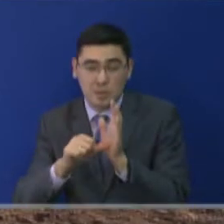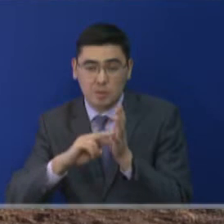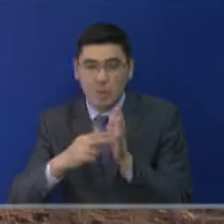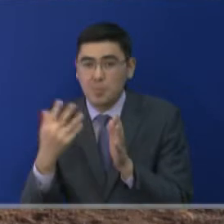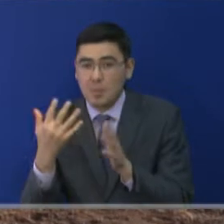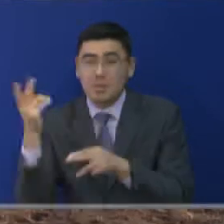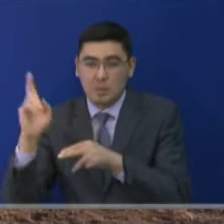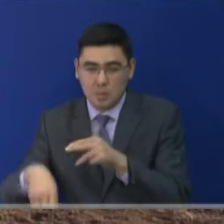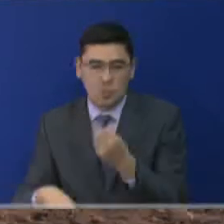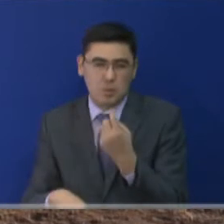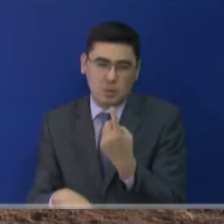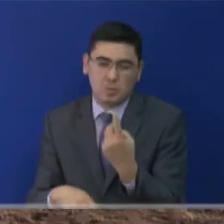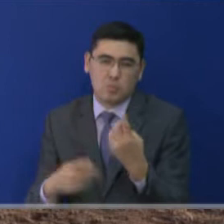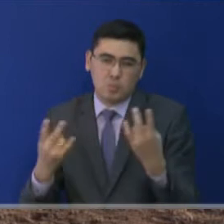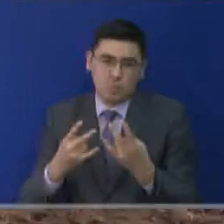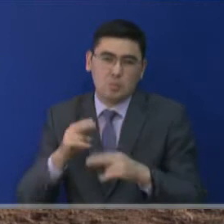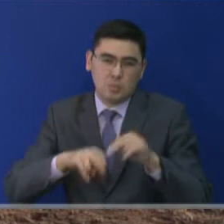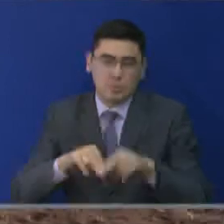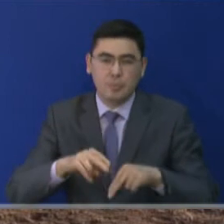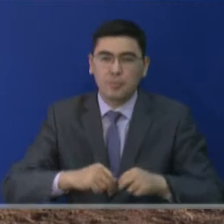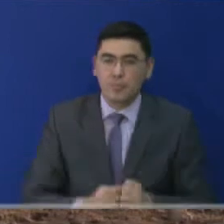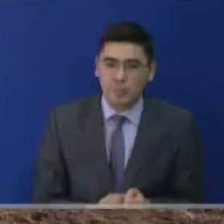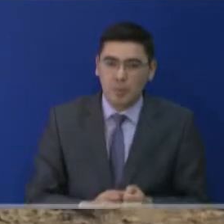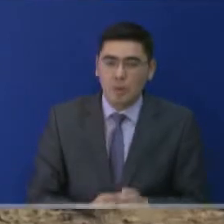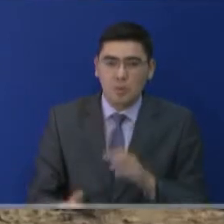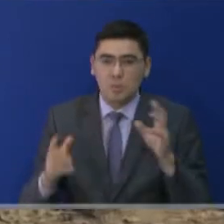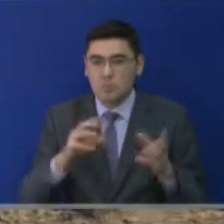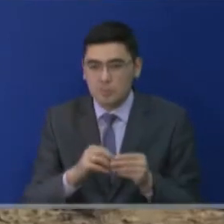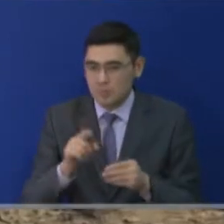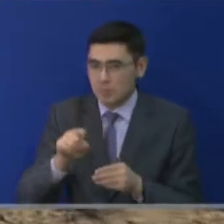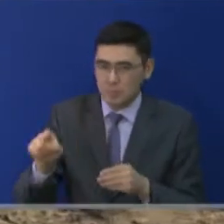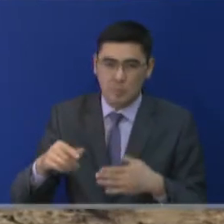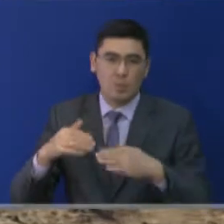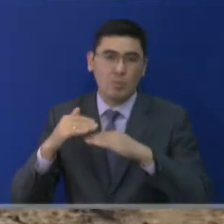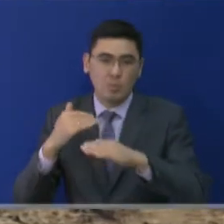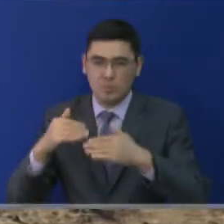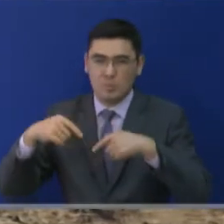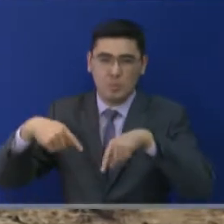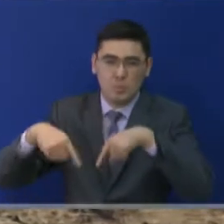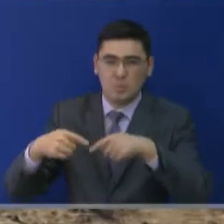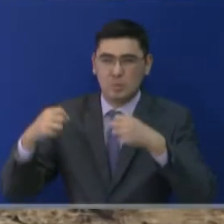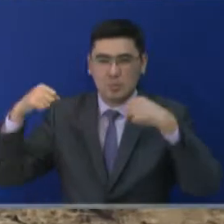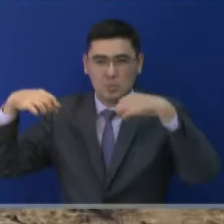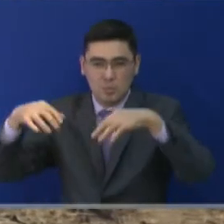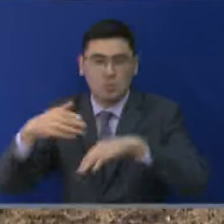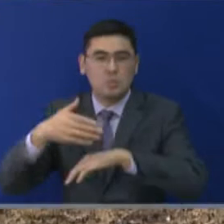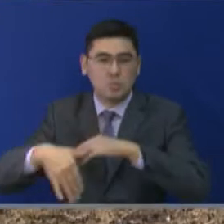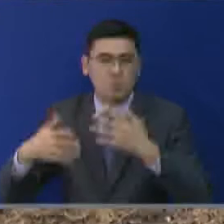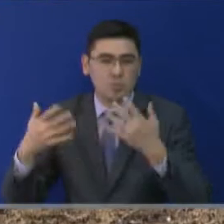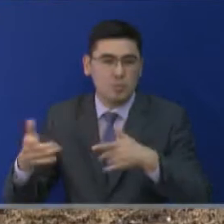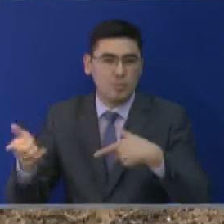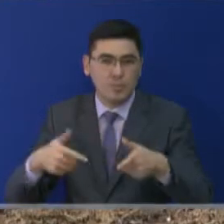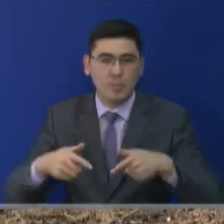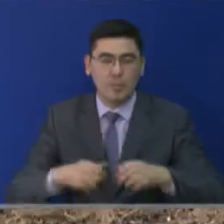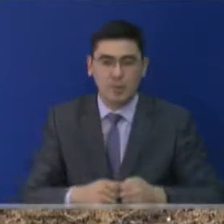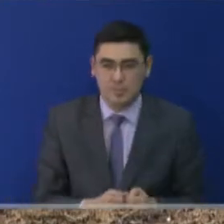бойынша жұмыс аяқталды. Бірнеше ауылдың көшелері жарықтандырылып, шағын футбол алаңдары пайда болды. Пролетарка ауылында су құбыры